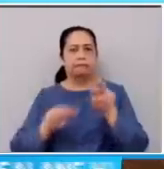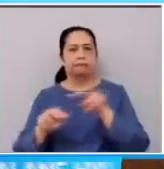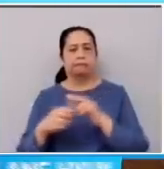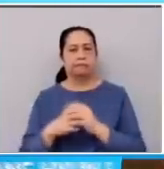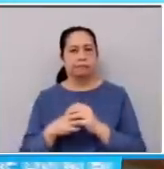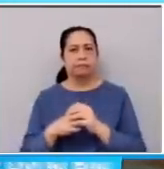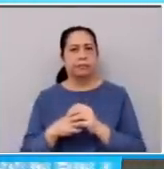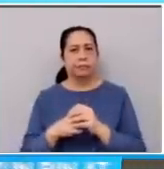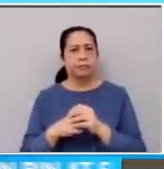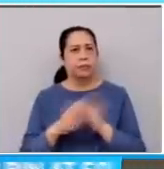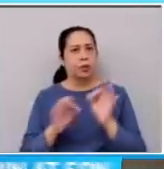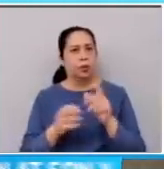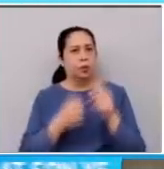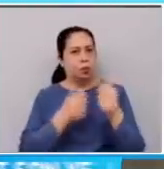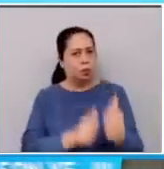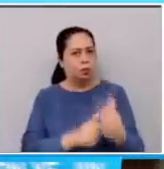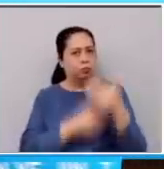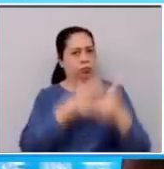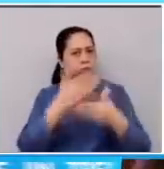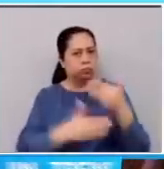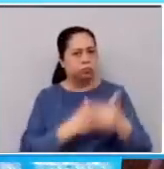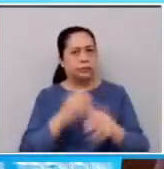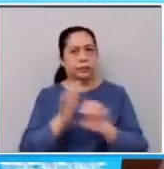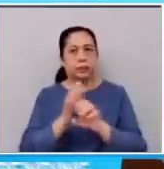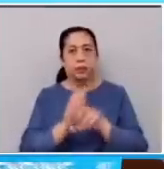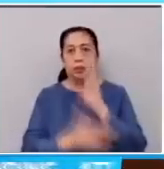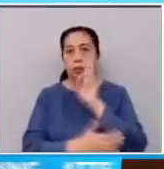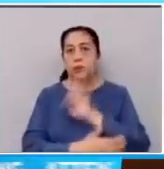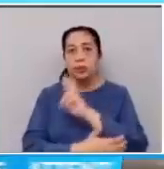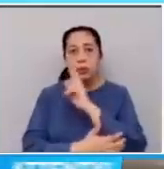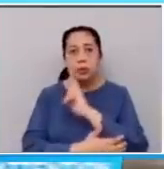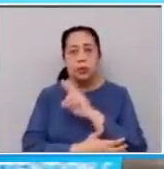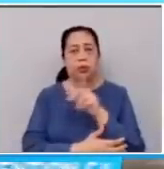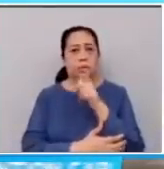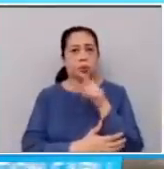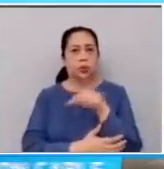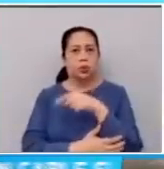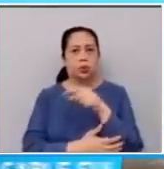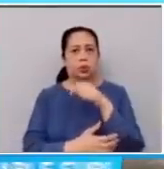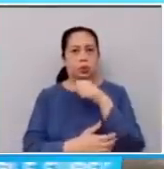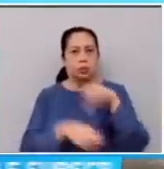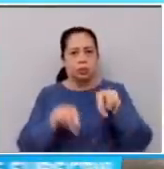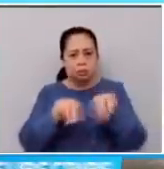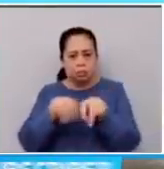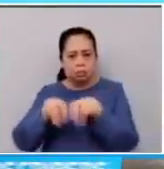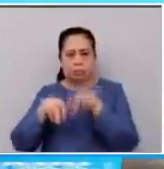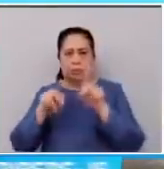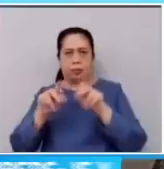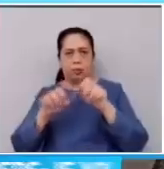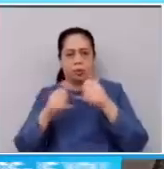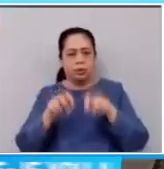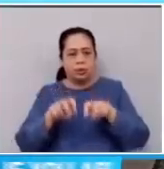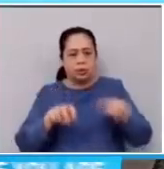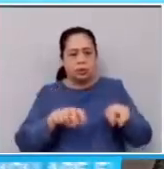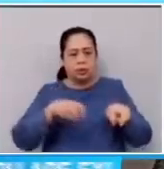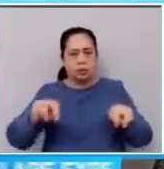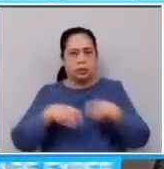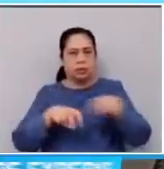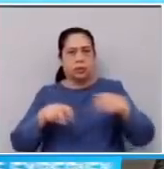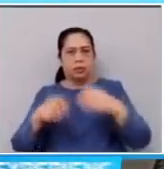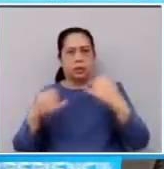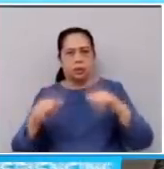yung mga procedure katulad sa mga restaurant, hindi pa rin tabi-tabi ang mga tao, kailangan pa rin nakamask